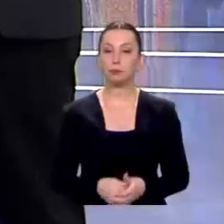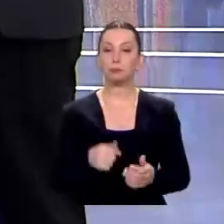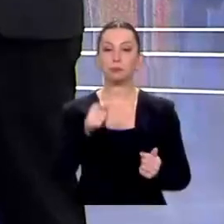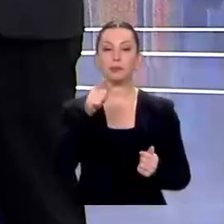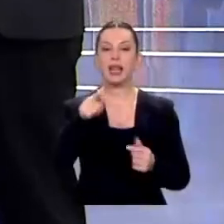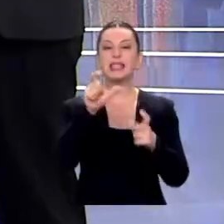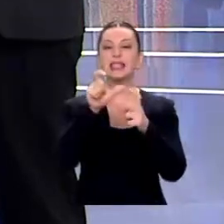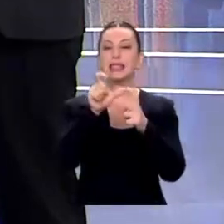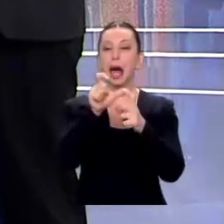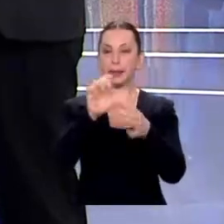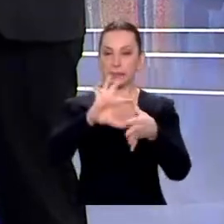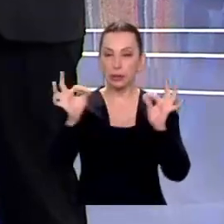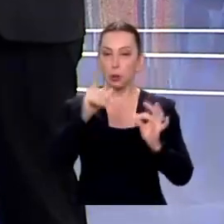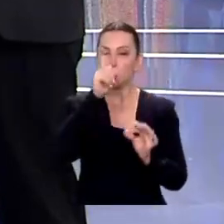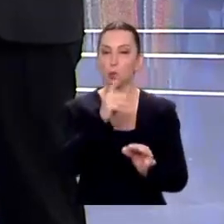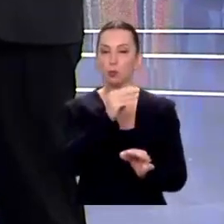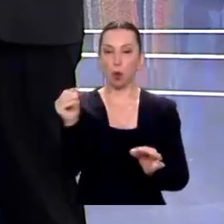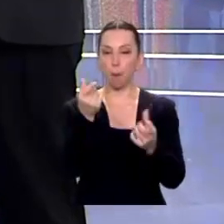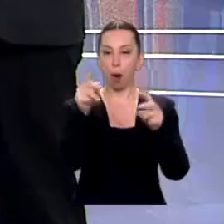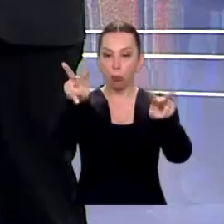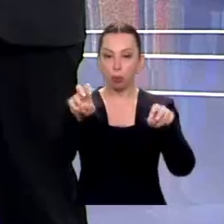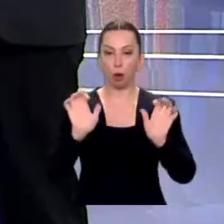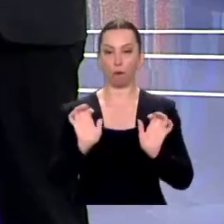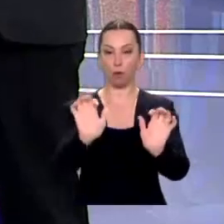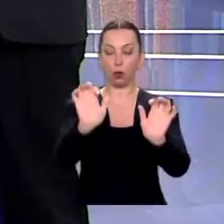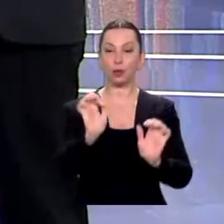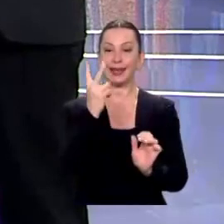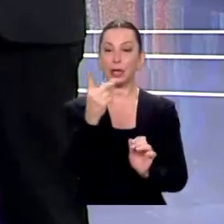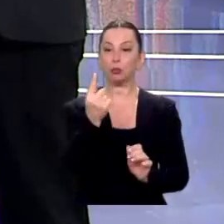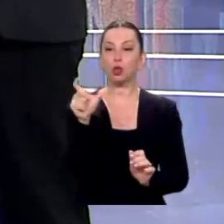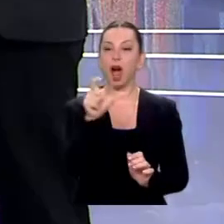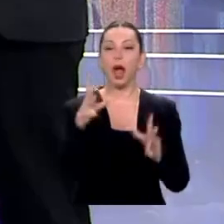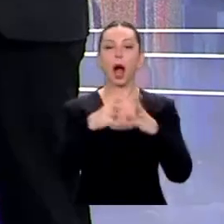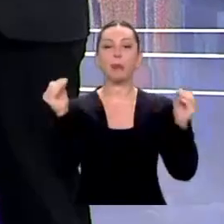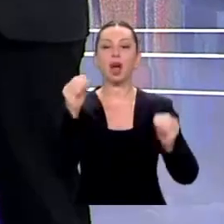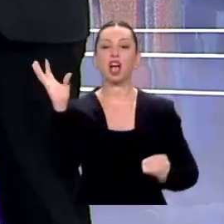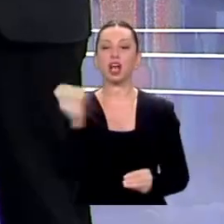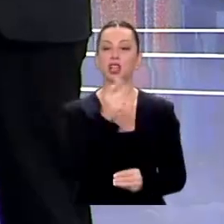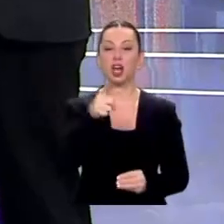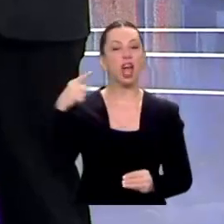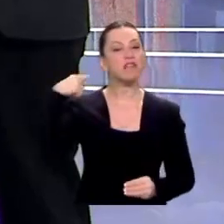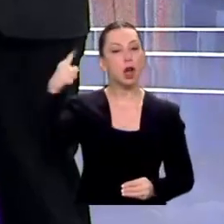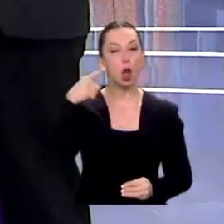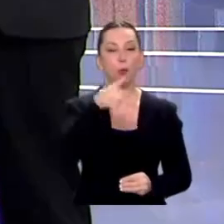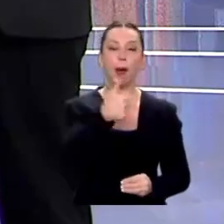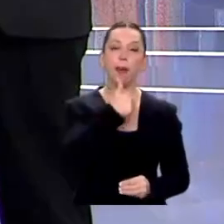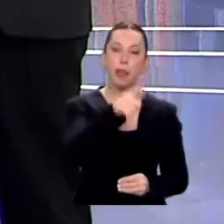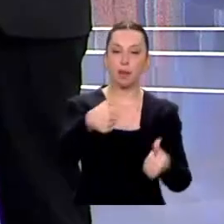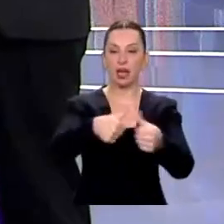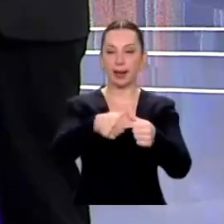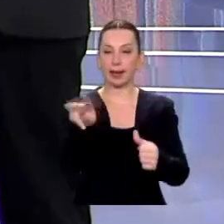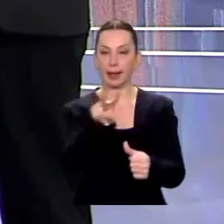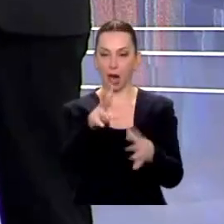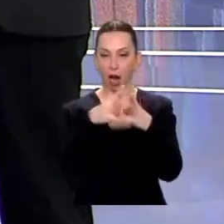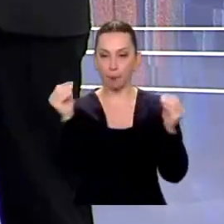Kurdukları saadet zinciriyle 100 milyon lira vurgun yaptığı iddia edilen ve 2,5 aydır firari olan fenomen Kıvanç Talu ile eşi Beril